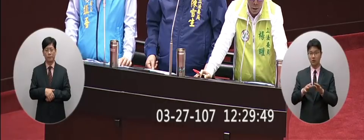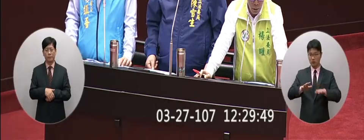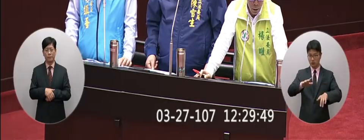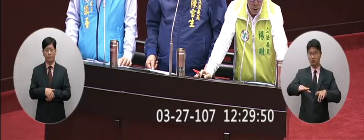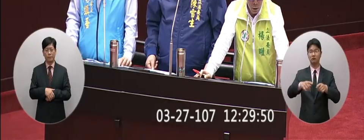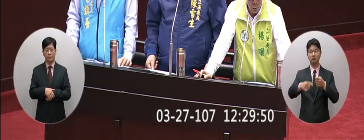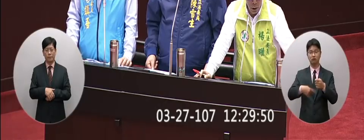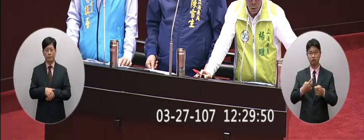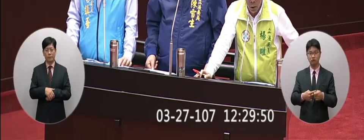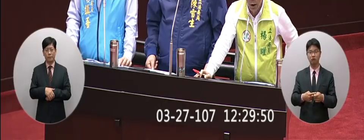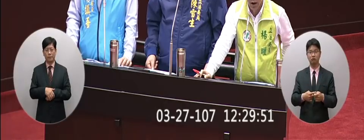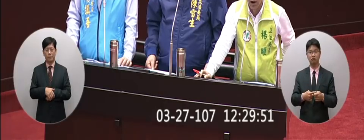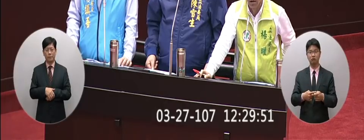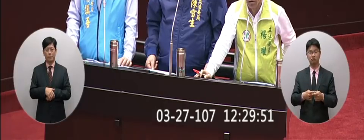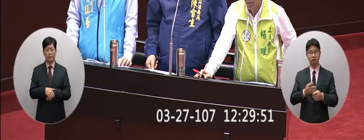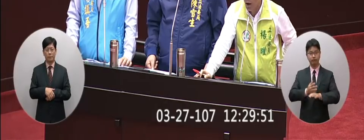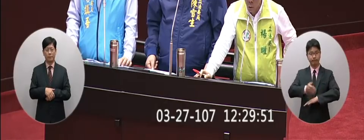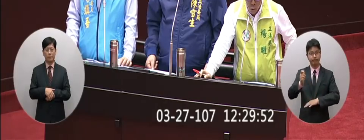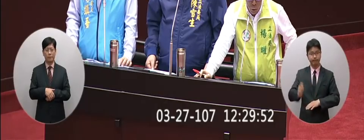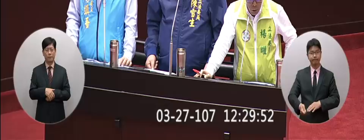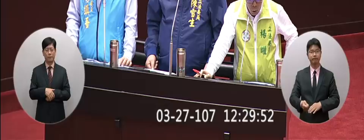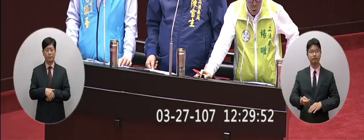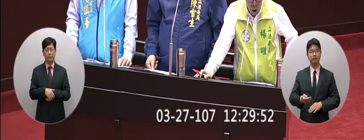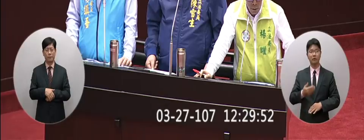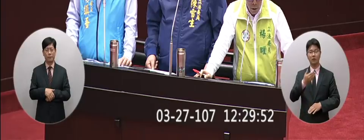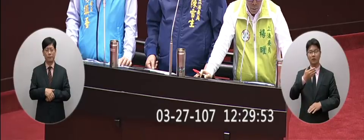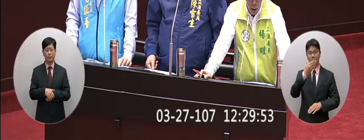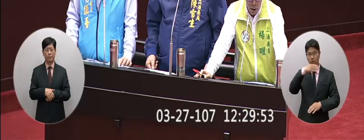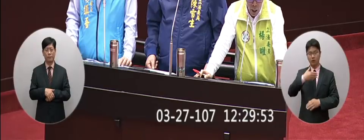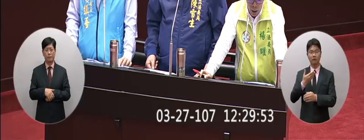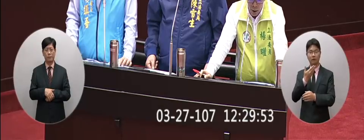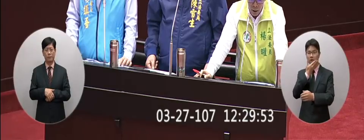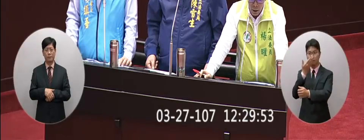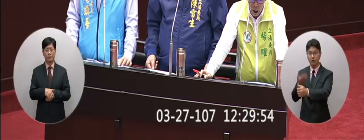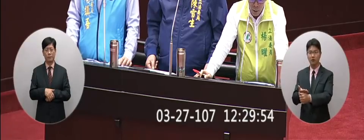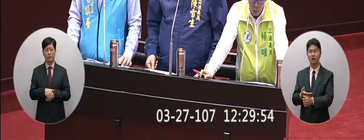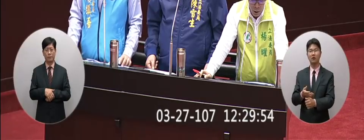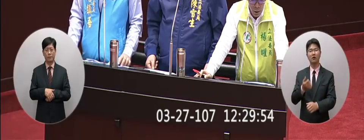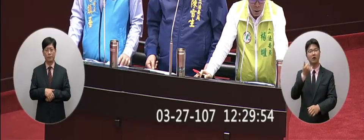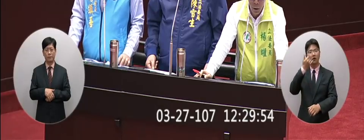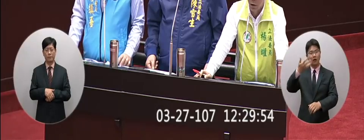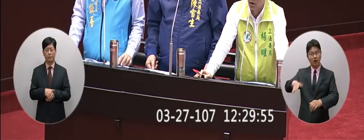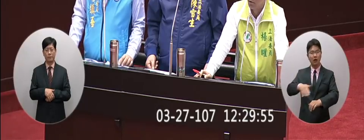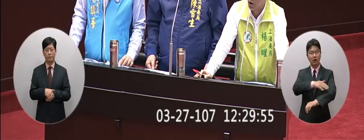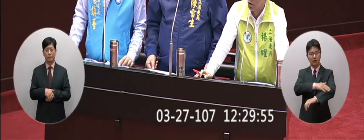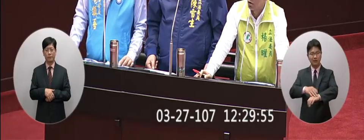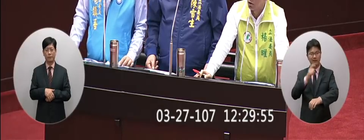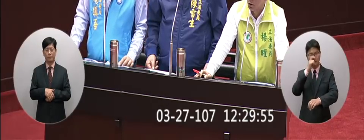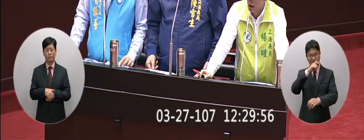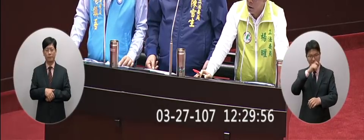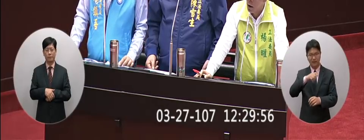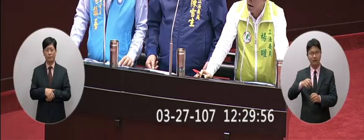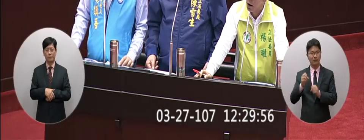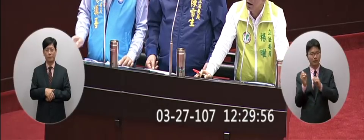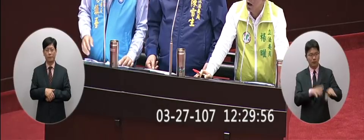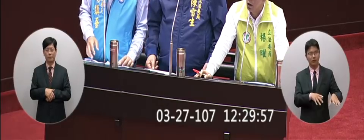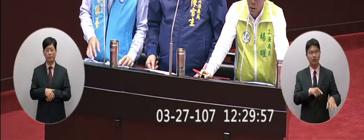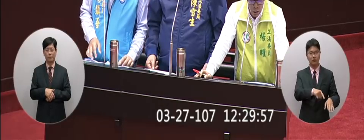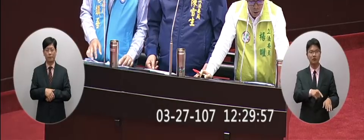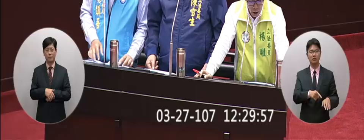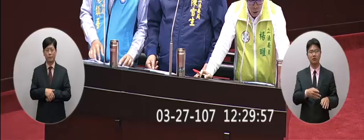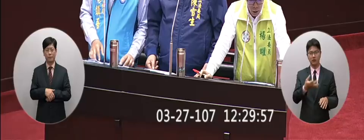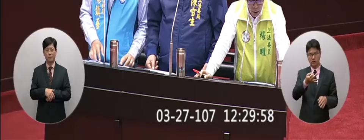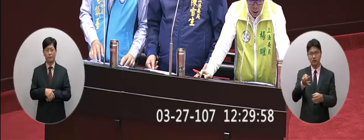年、核准了 给澎湖有关办理海滩跟海漂垃圾的经费就有